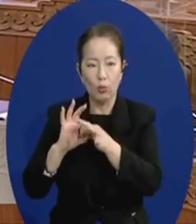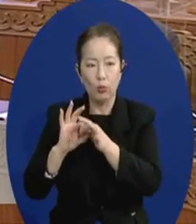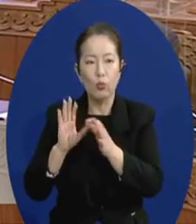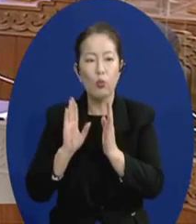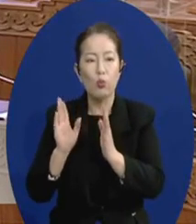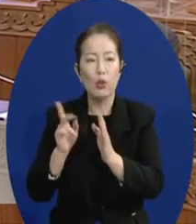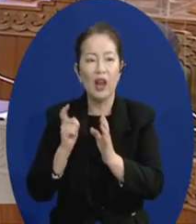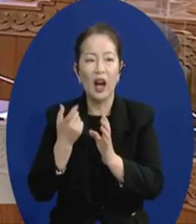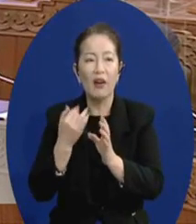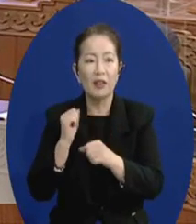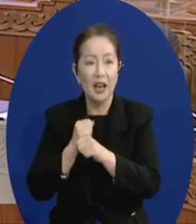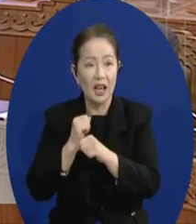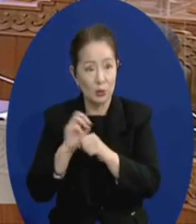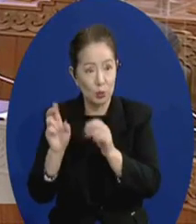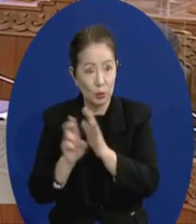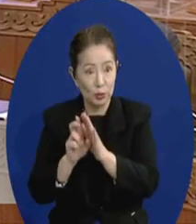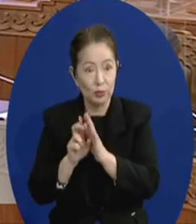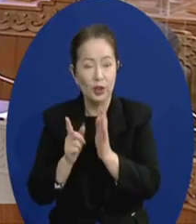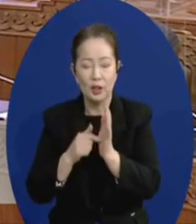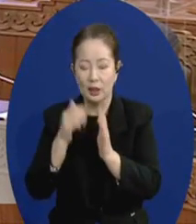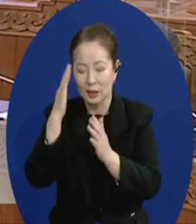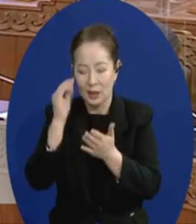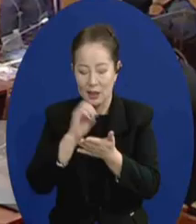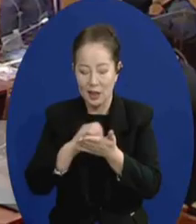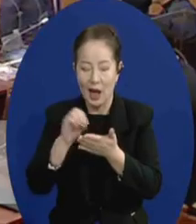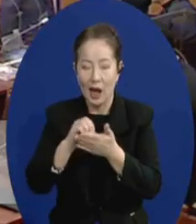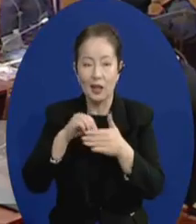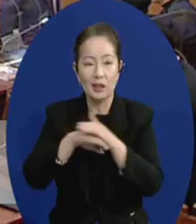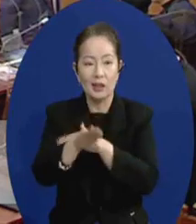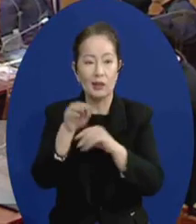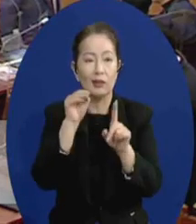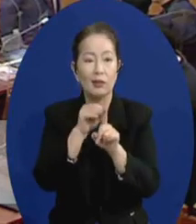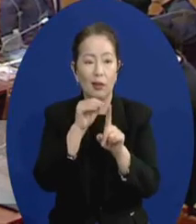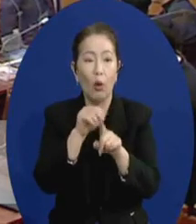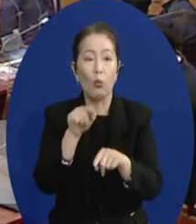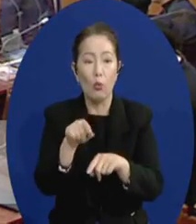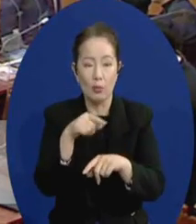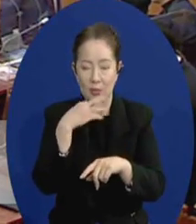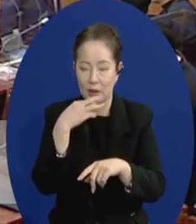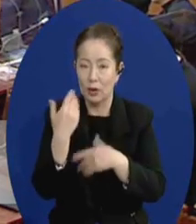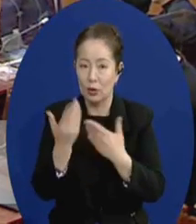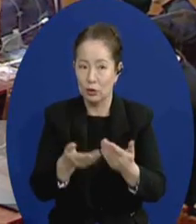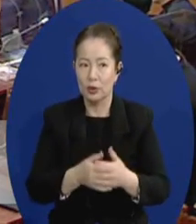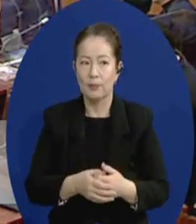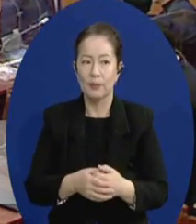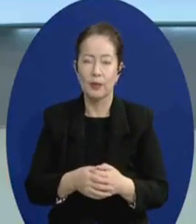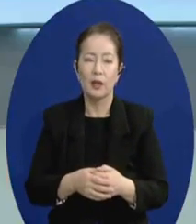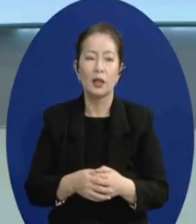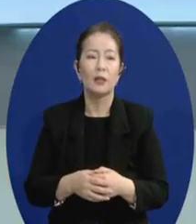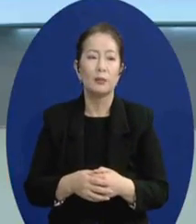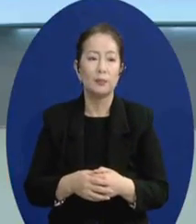ажиллах бололцоог хангахын тулд шаардлага өргүүлэхээр болсон гэдгээ өнөөдрийн хуулинд хэлэв. Тэн тухай хуулийн төсөл болон хамт өргөн мэдээ суулийн төслүүд